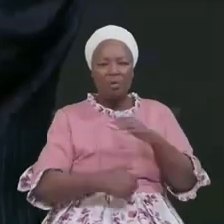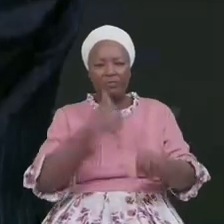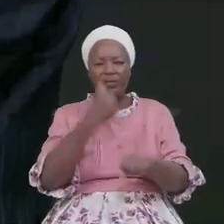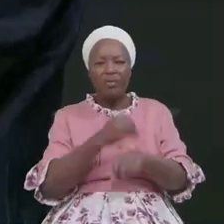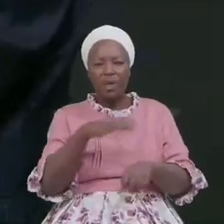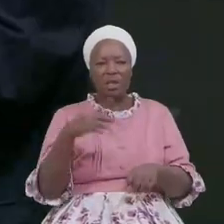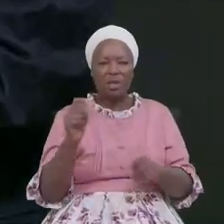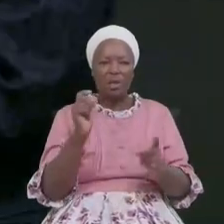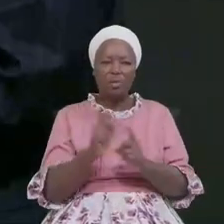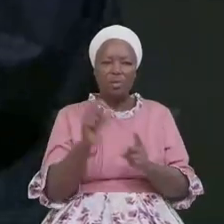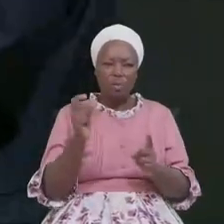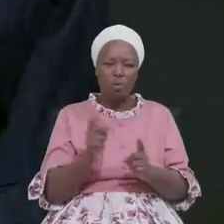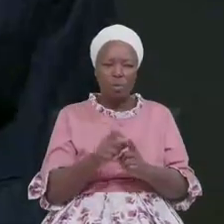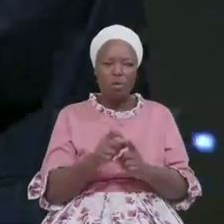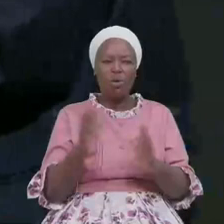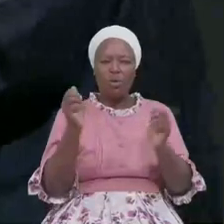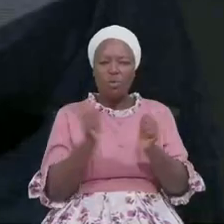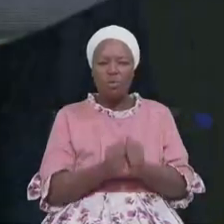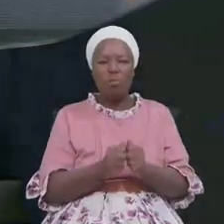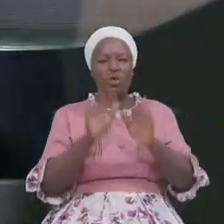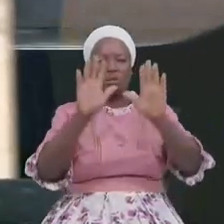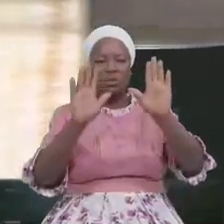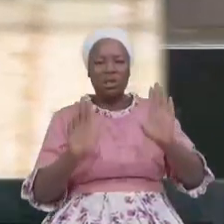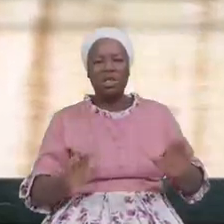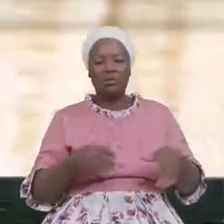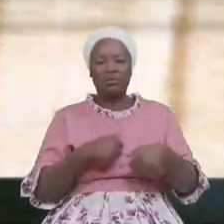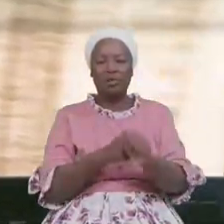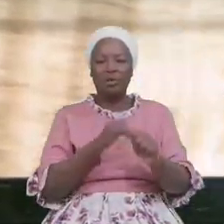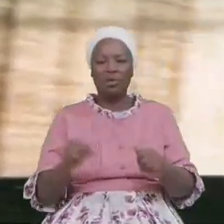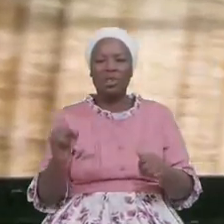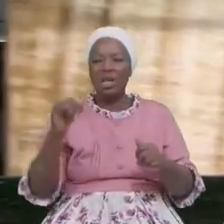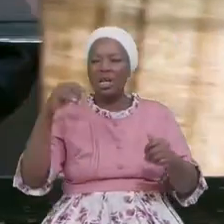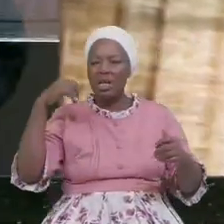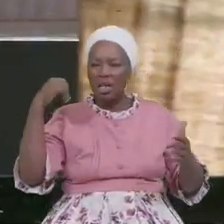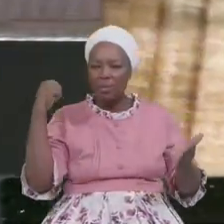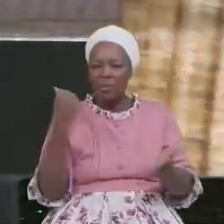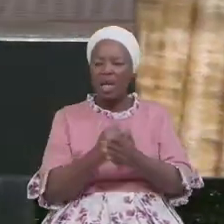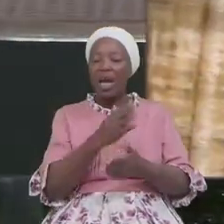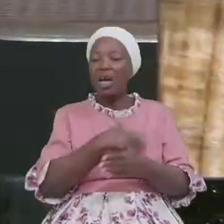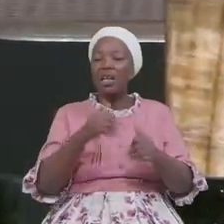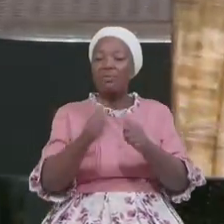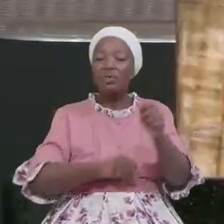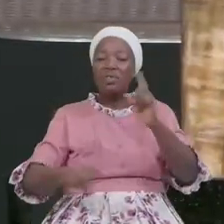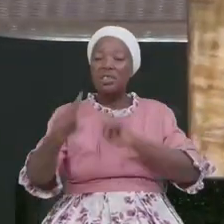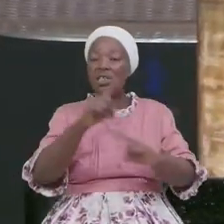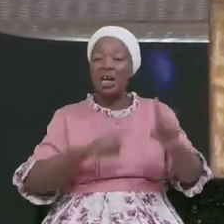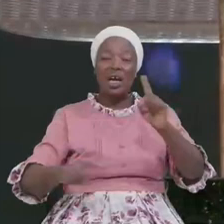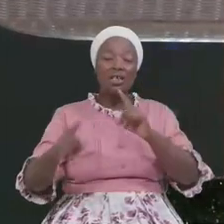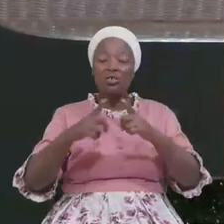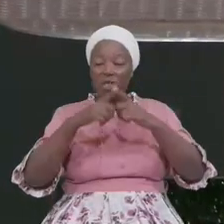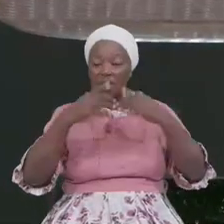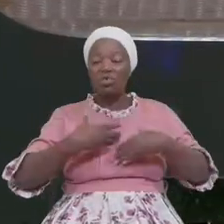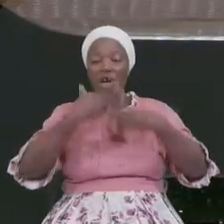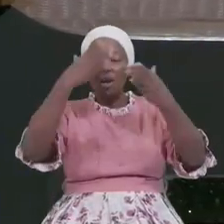les miracles qui l'accompagnaient. Et quelqu'un me donne un amen